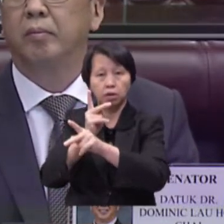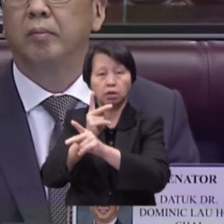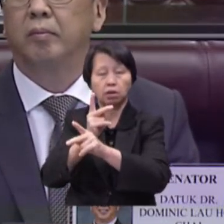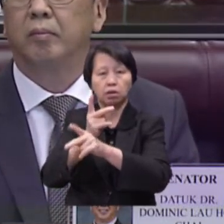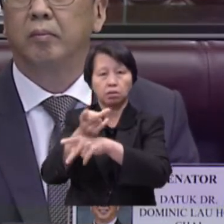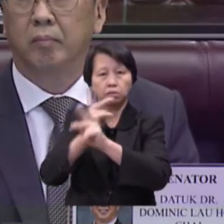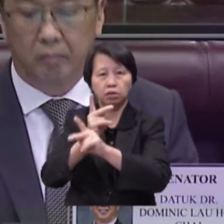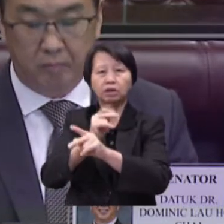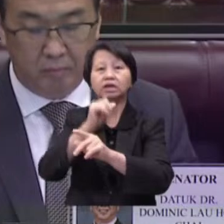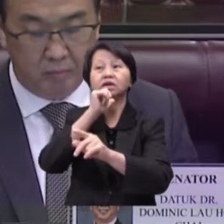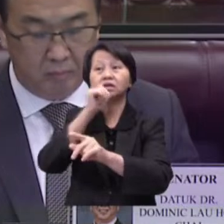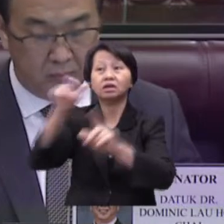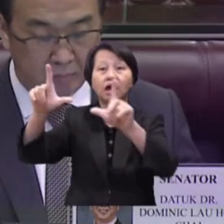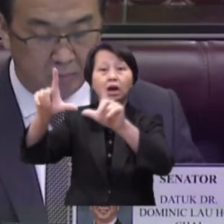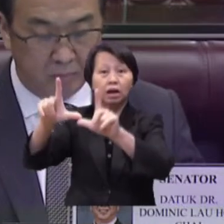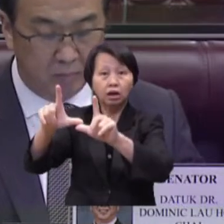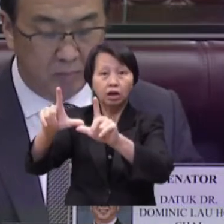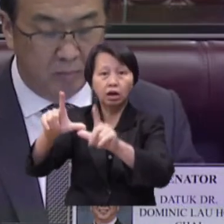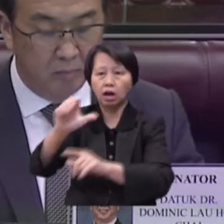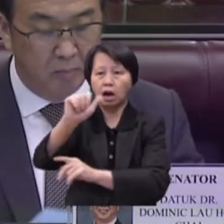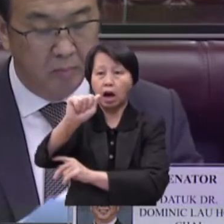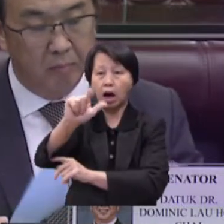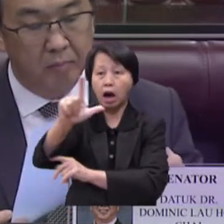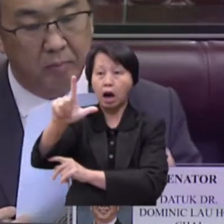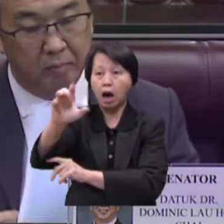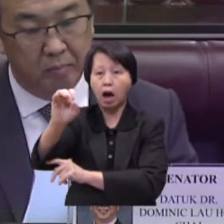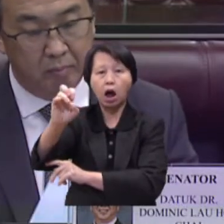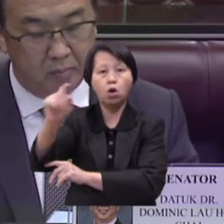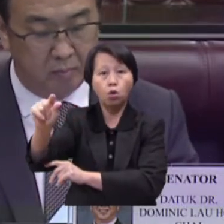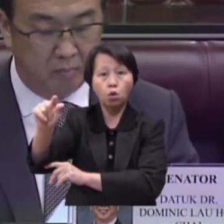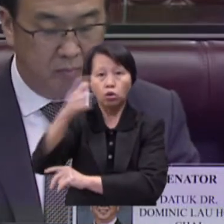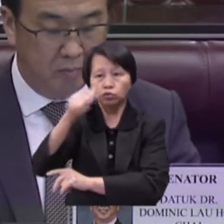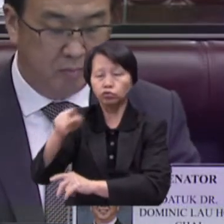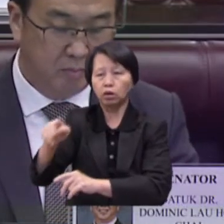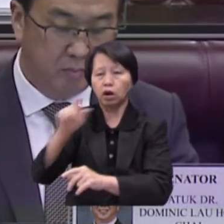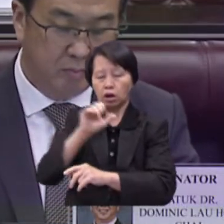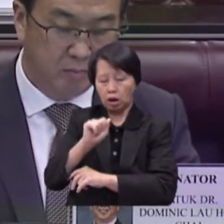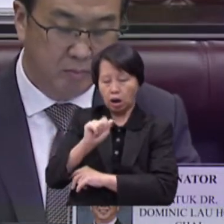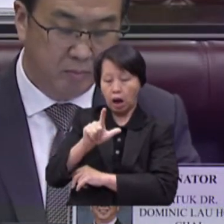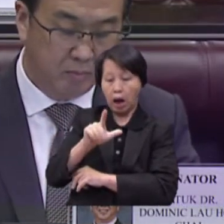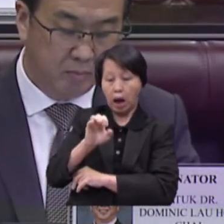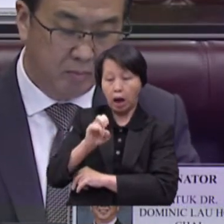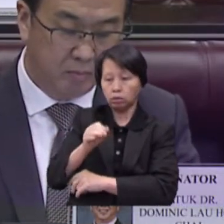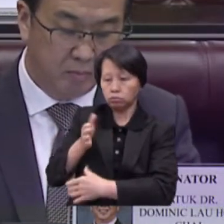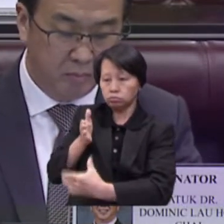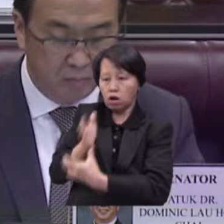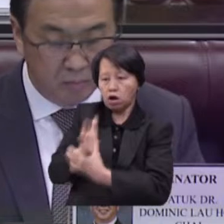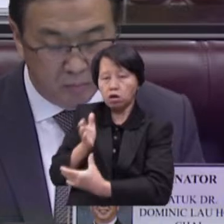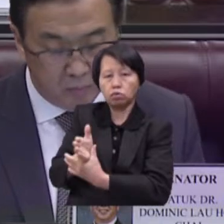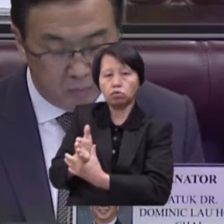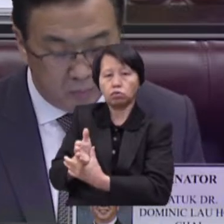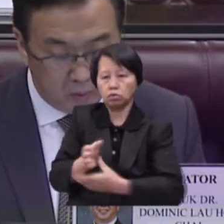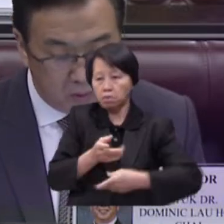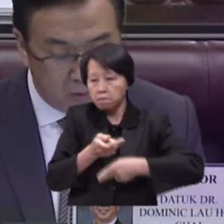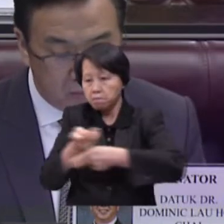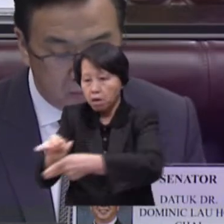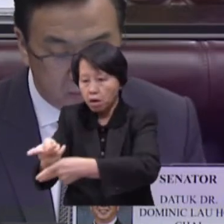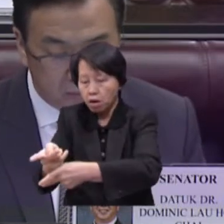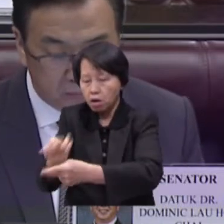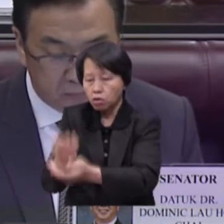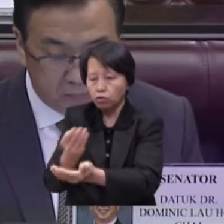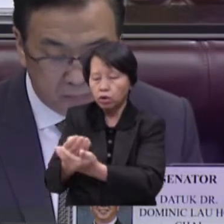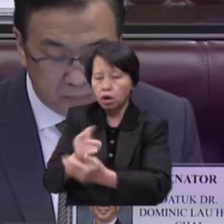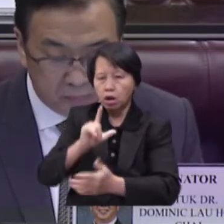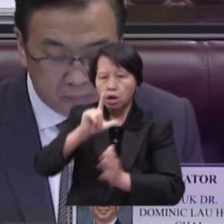tidak berlesin Alung ini karena mereka ini diganggu orang diganggu oleh pemberi pinjaman ini